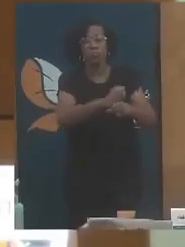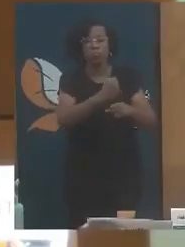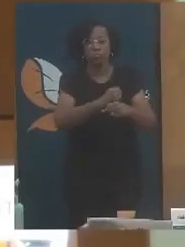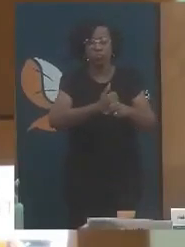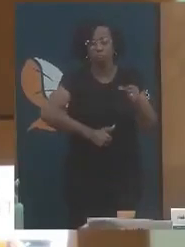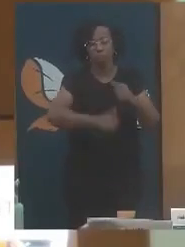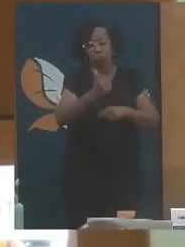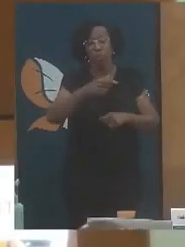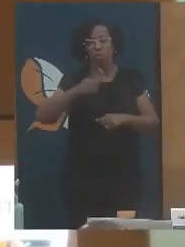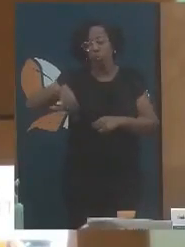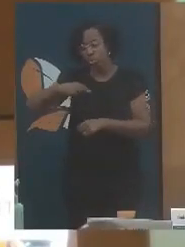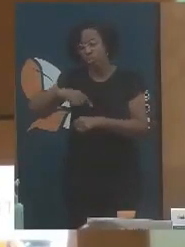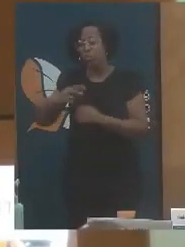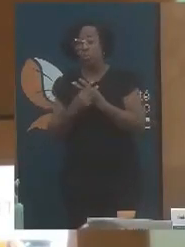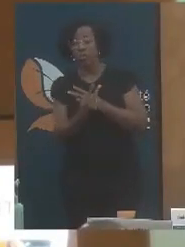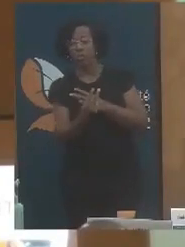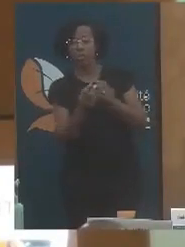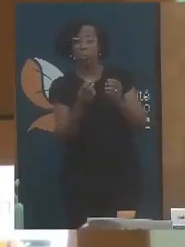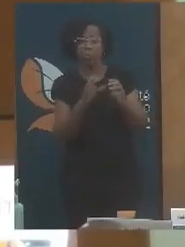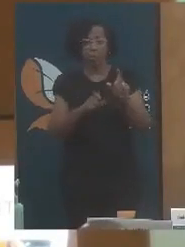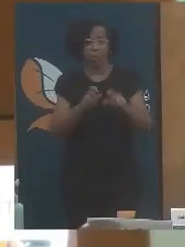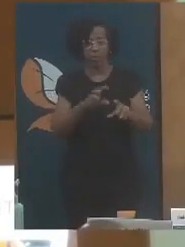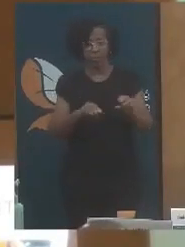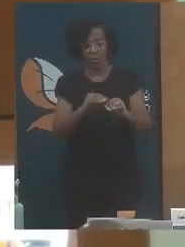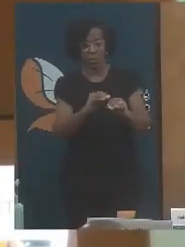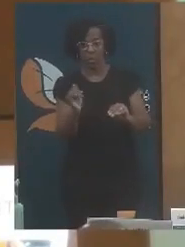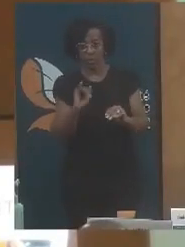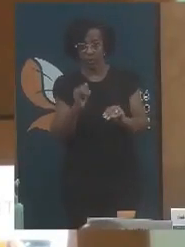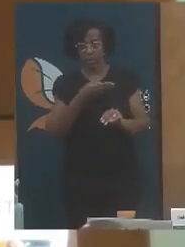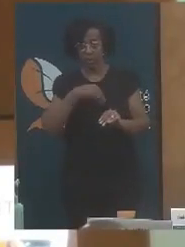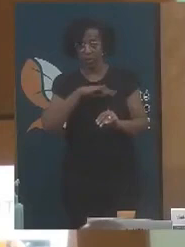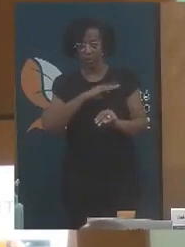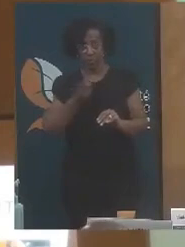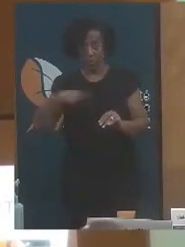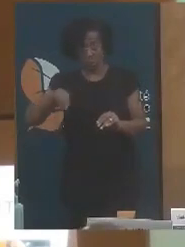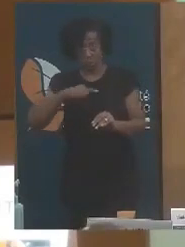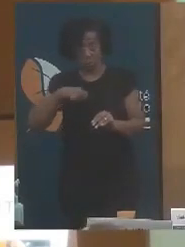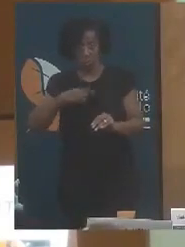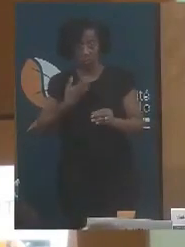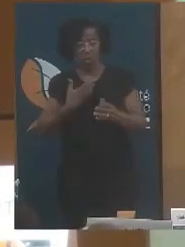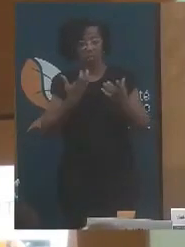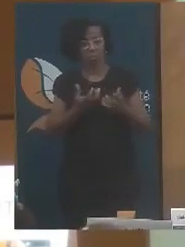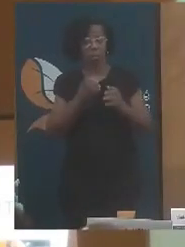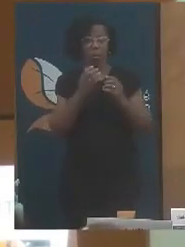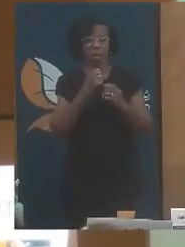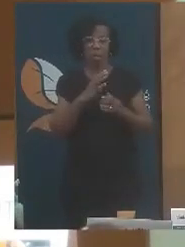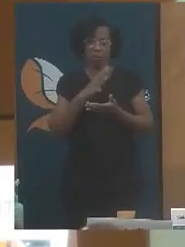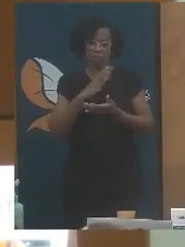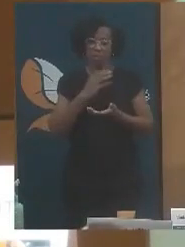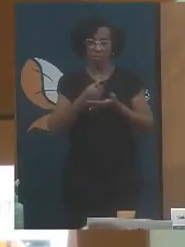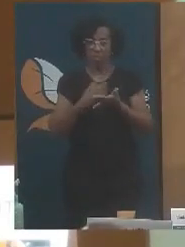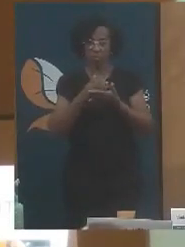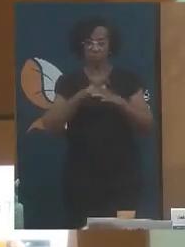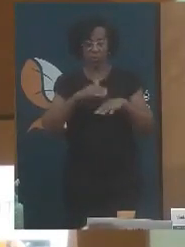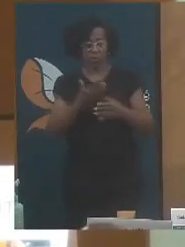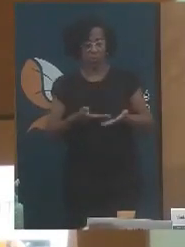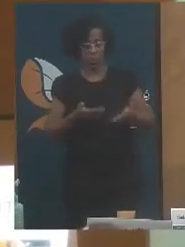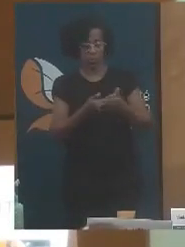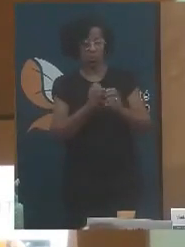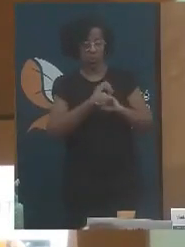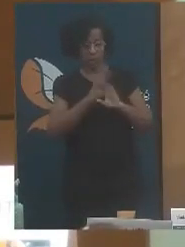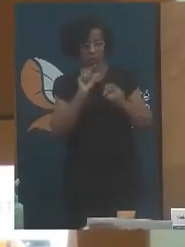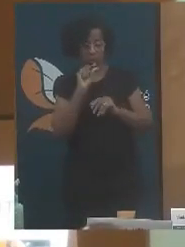les responsables devant la population. Donc je voudrais avoir quelques éclaircissements sur ces situations-là. Évidemment, nous